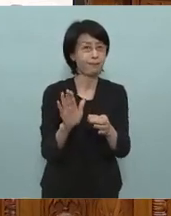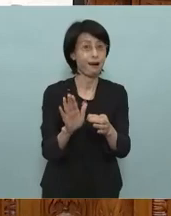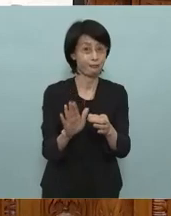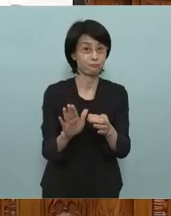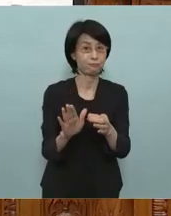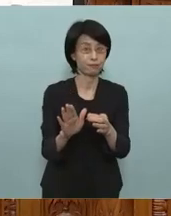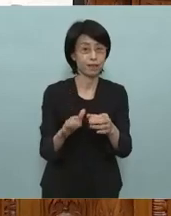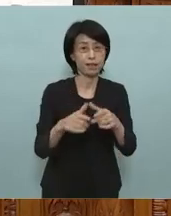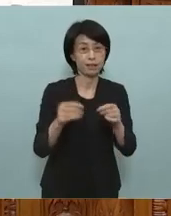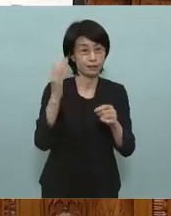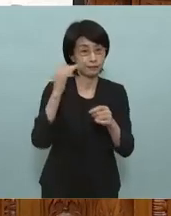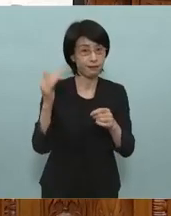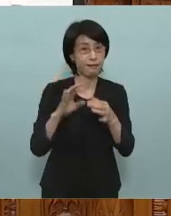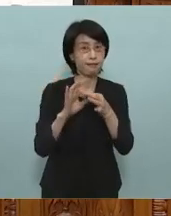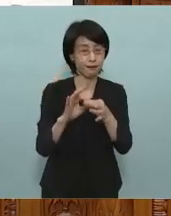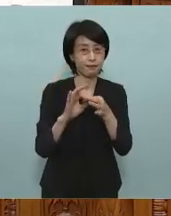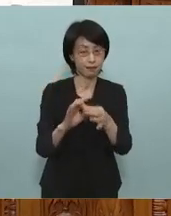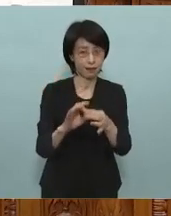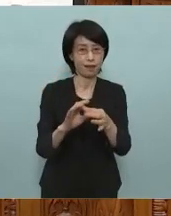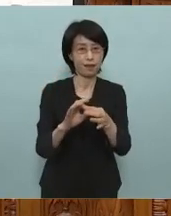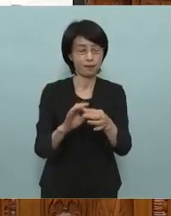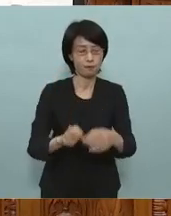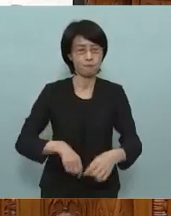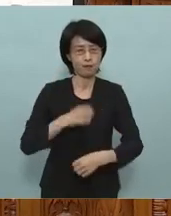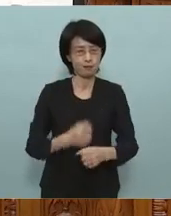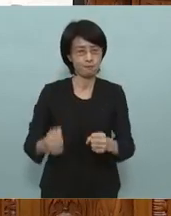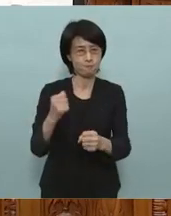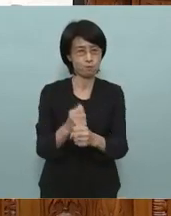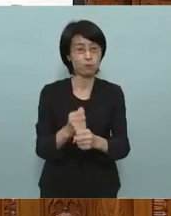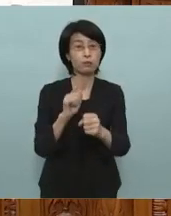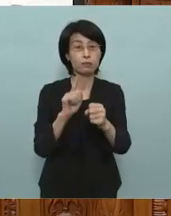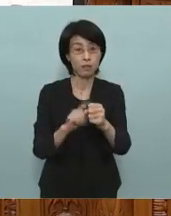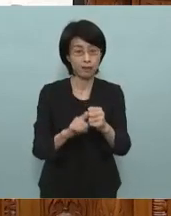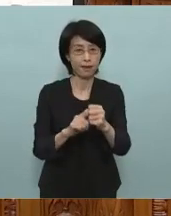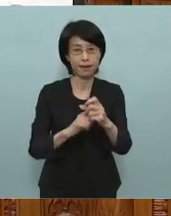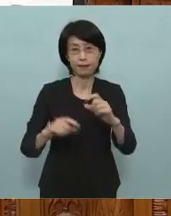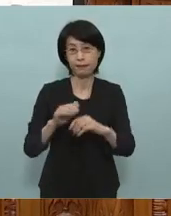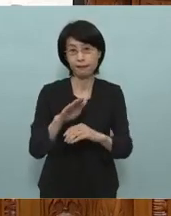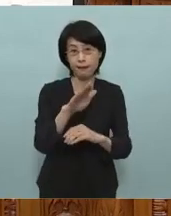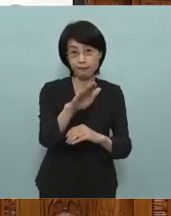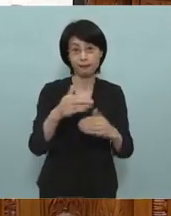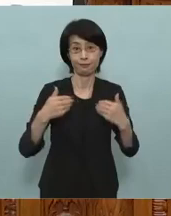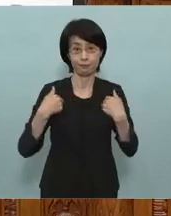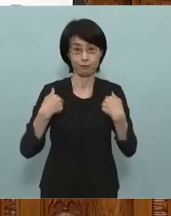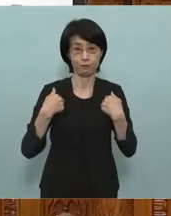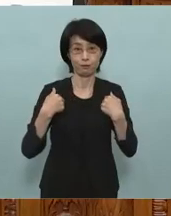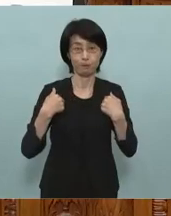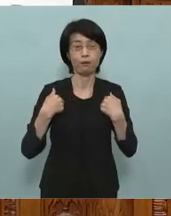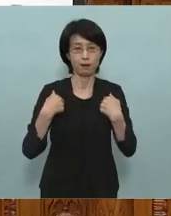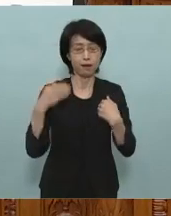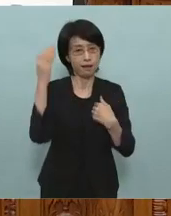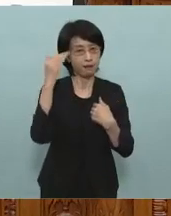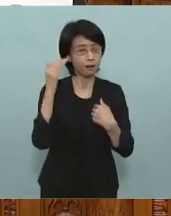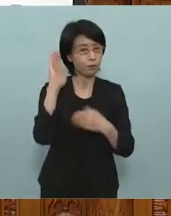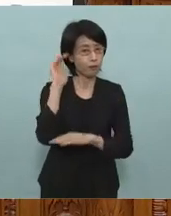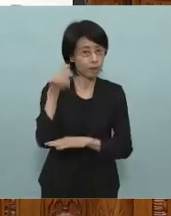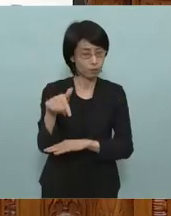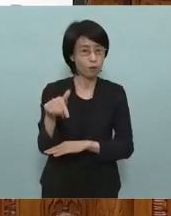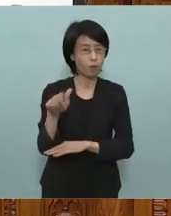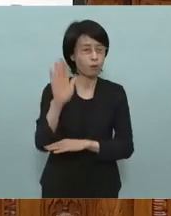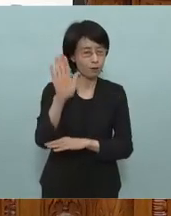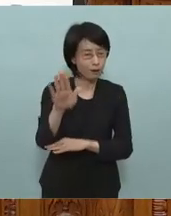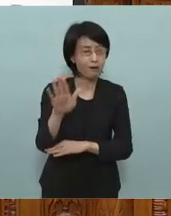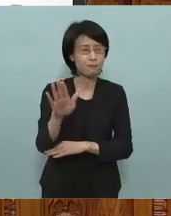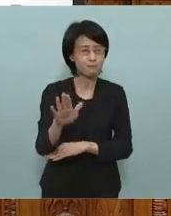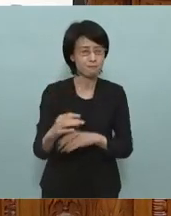日韓関係を健全な関係に戻しさらに発展させていく必要があり韓国政府と